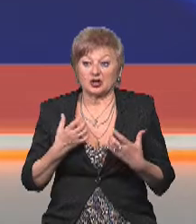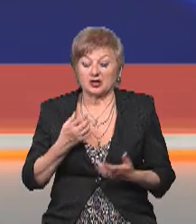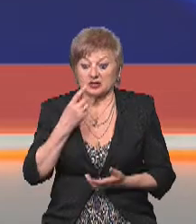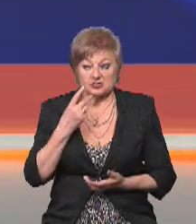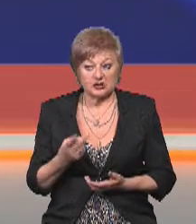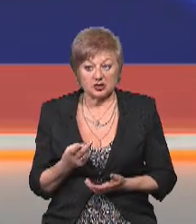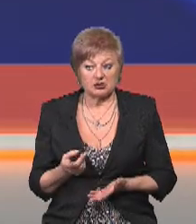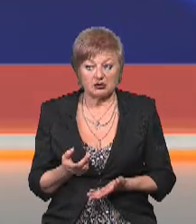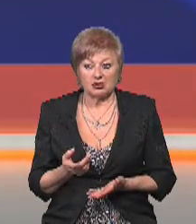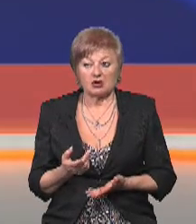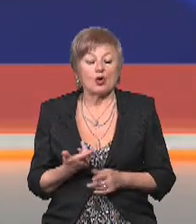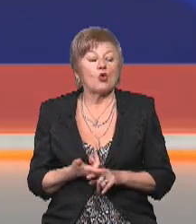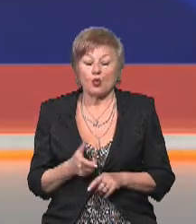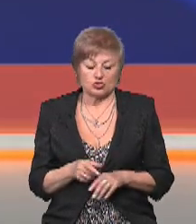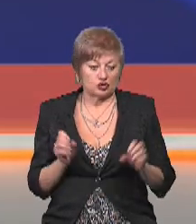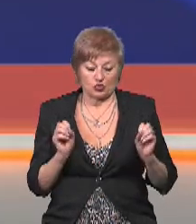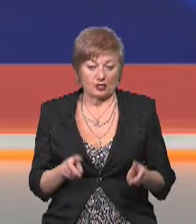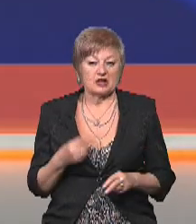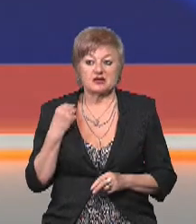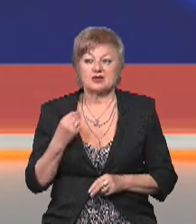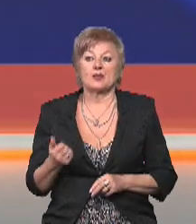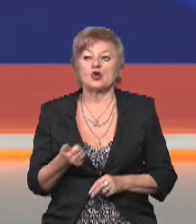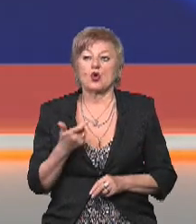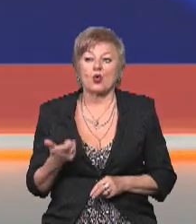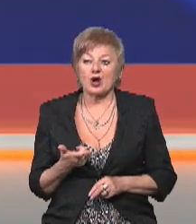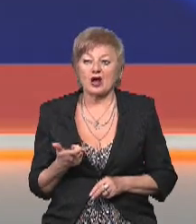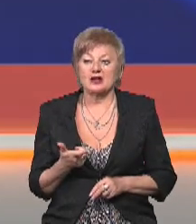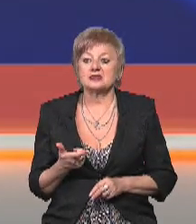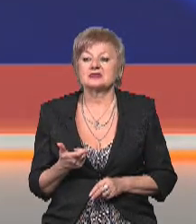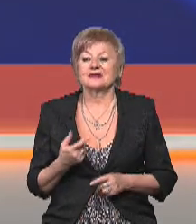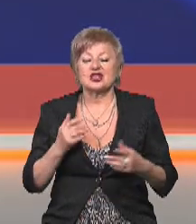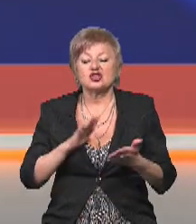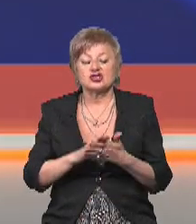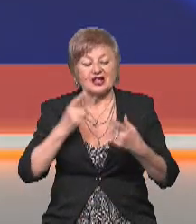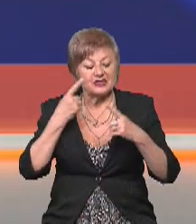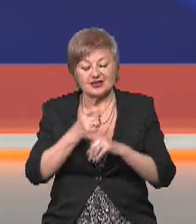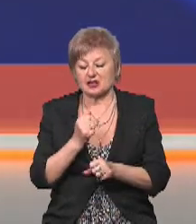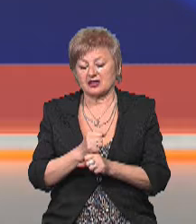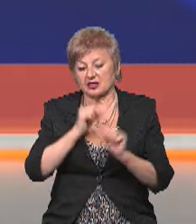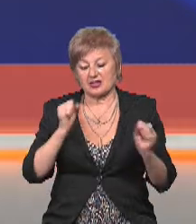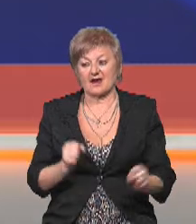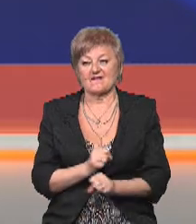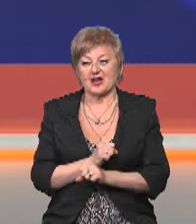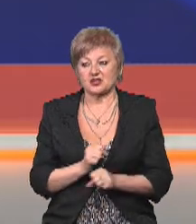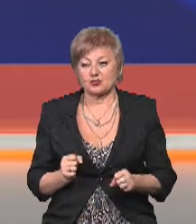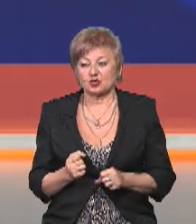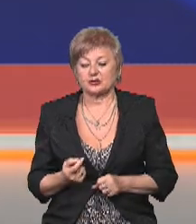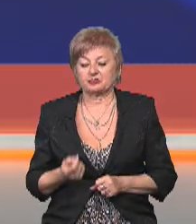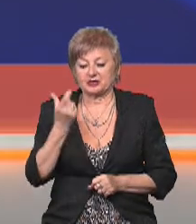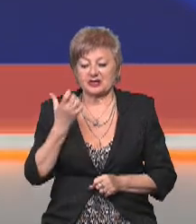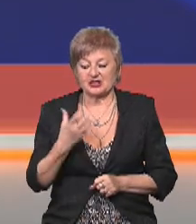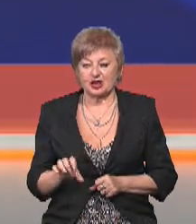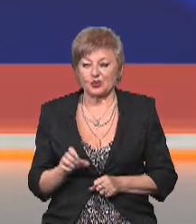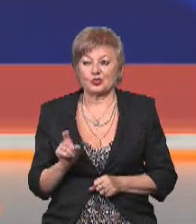интернете. Так. И это очень опасно. Поэтому Запорожгаз, и так, это чисто технически сделать невозможно. За считанные секунды,